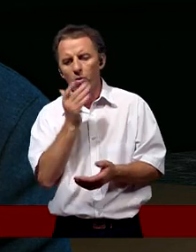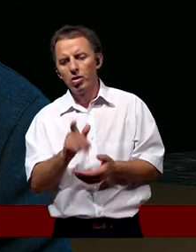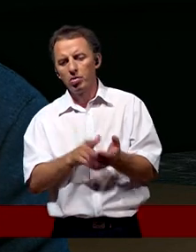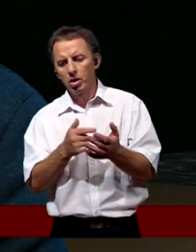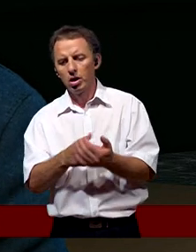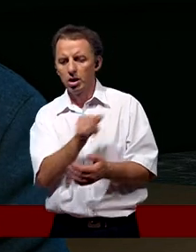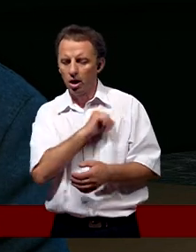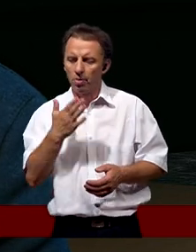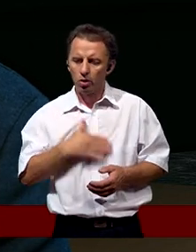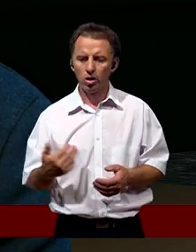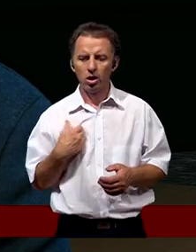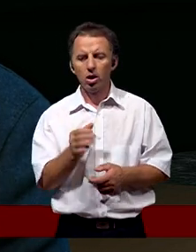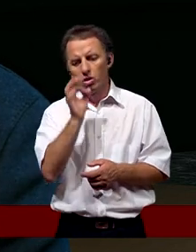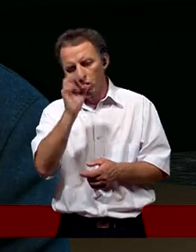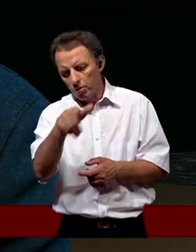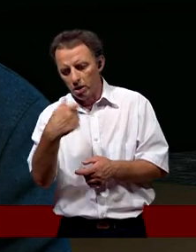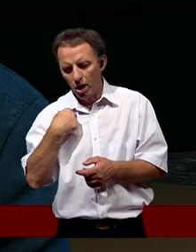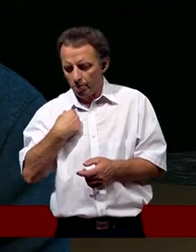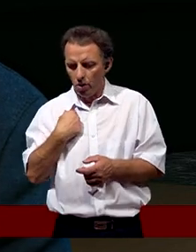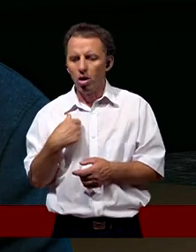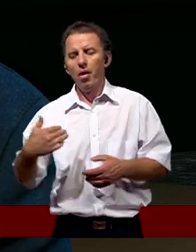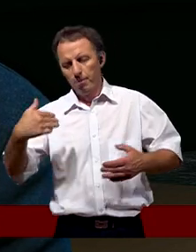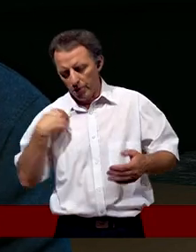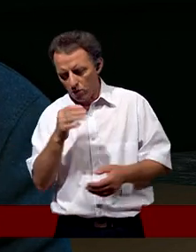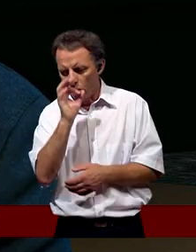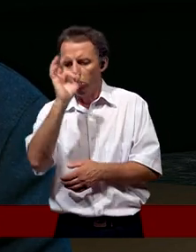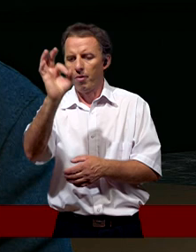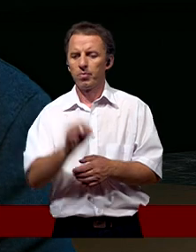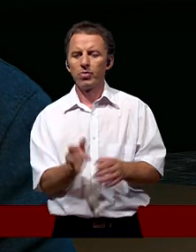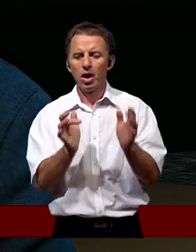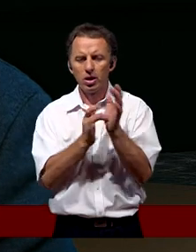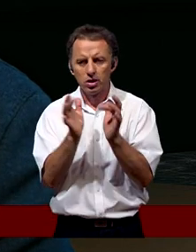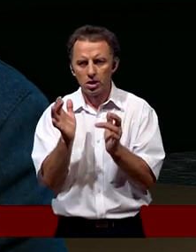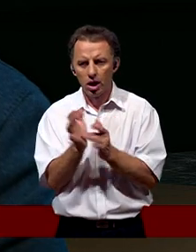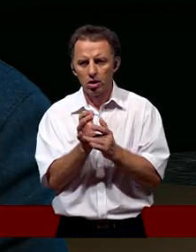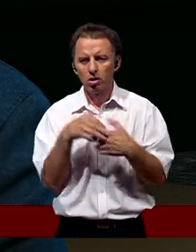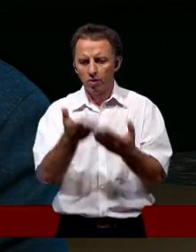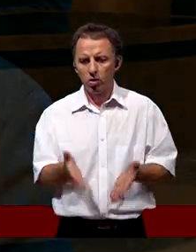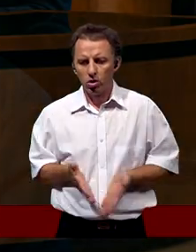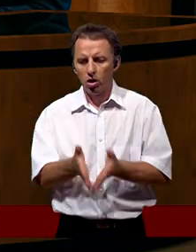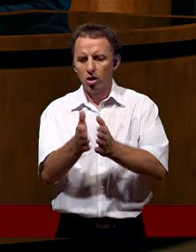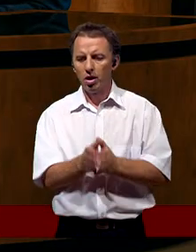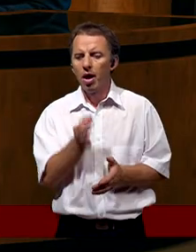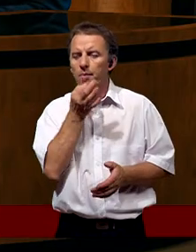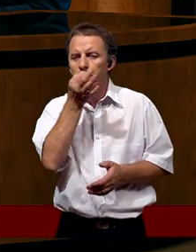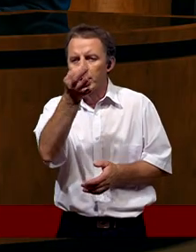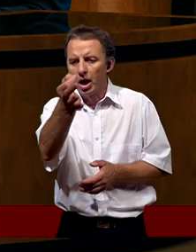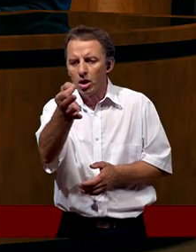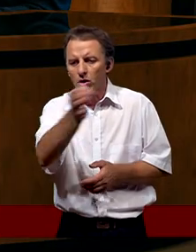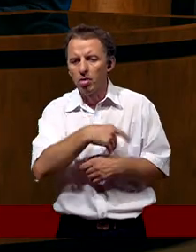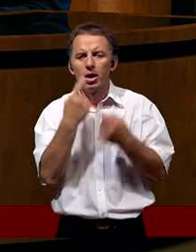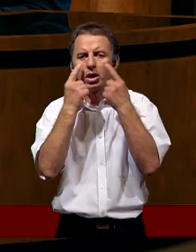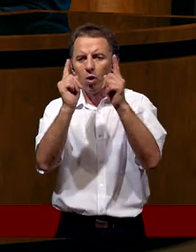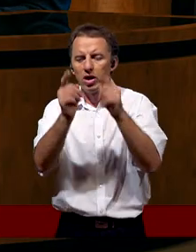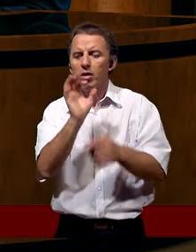mówił, że apostołowie są małowierni. Czy dobra w tym nie było? Wydaje mi się, że było, prawda? Bo Jezus prostował ich drogę. Więc pytanie, jak my